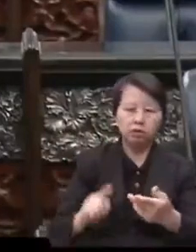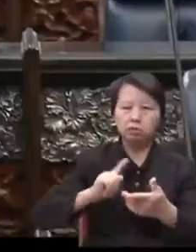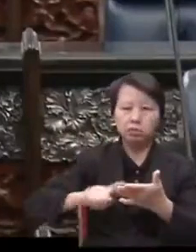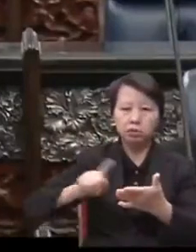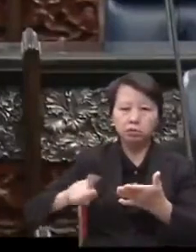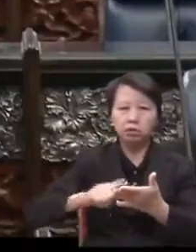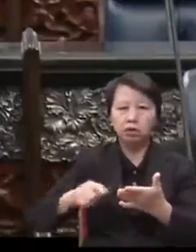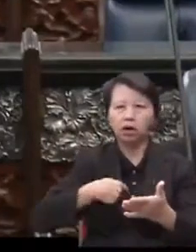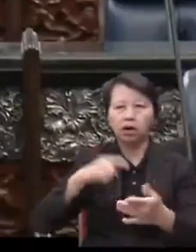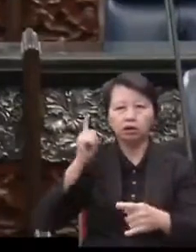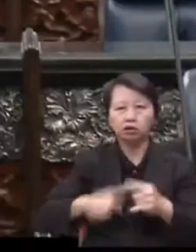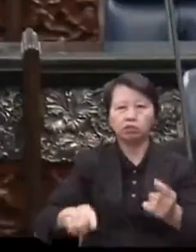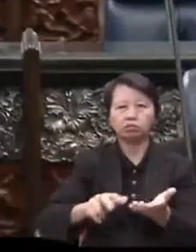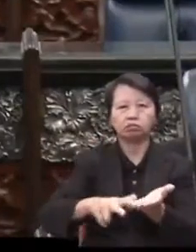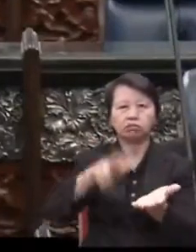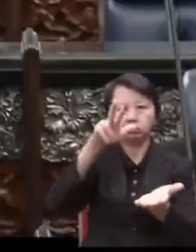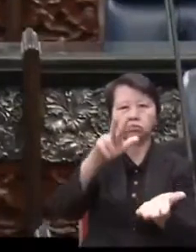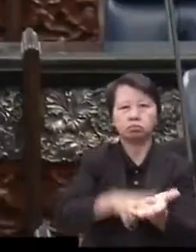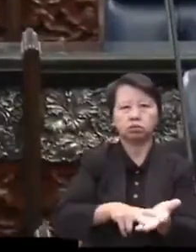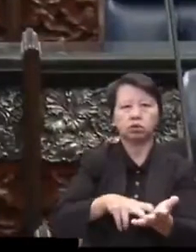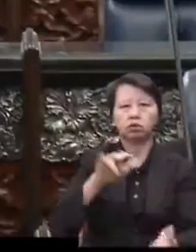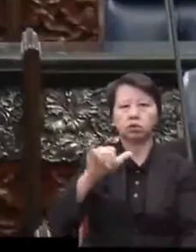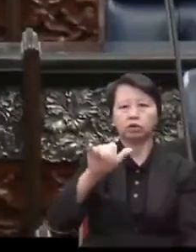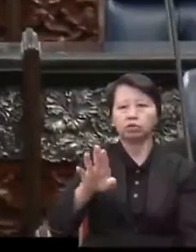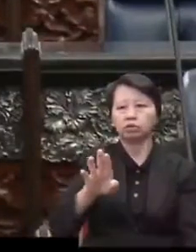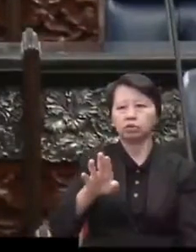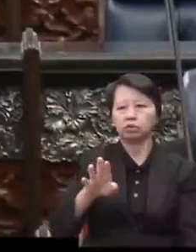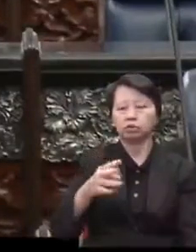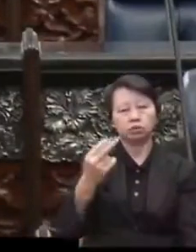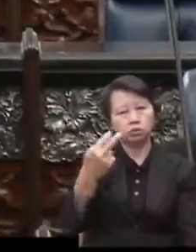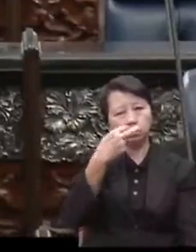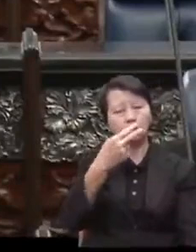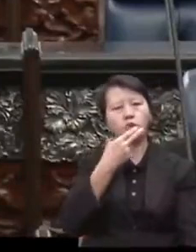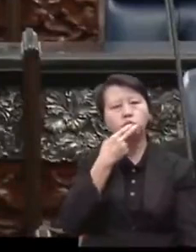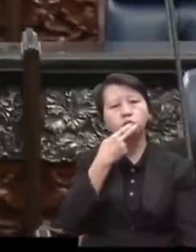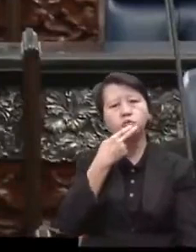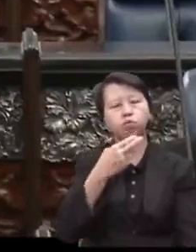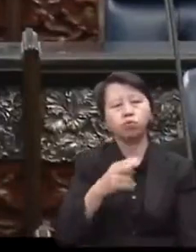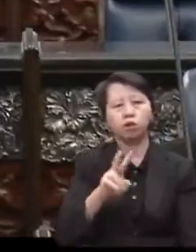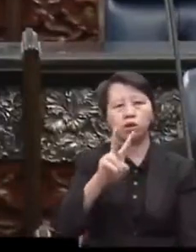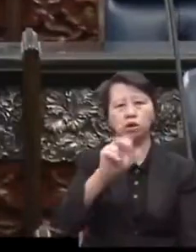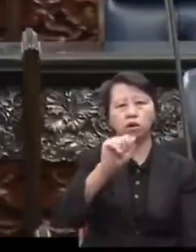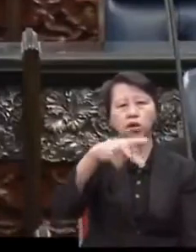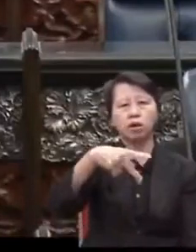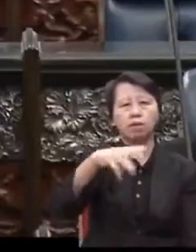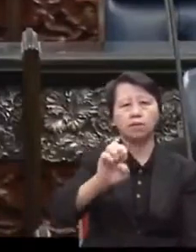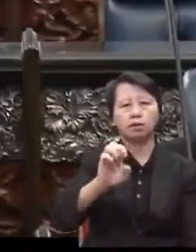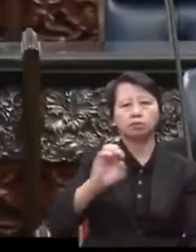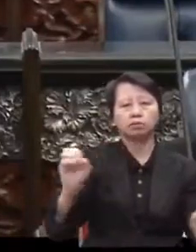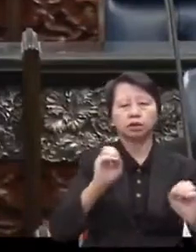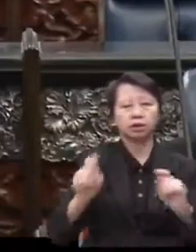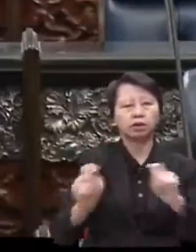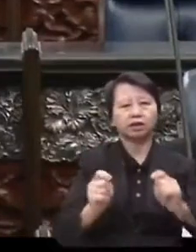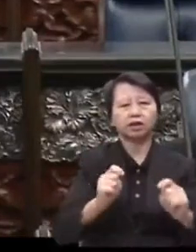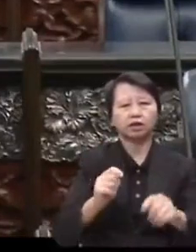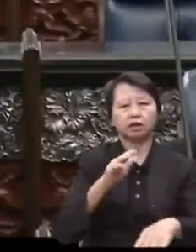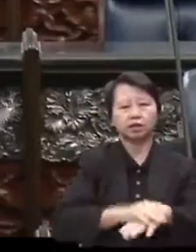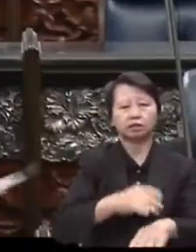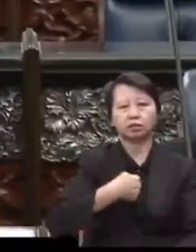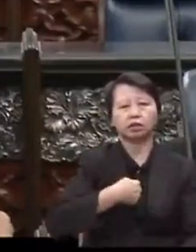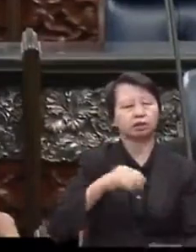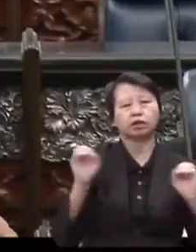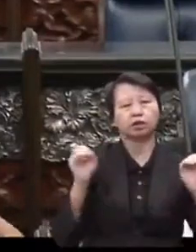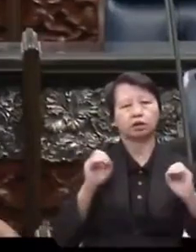penilihan Saya tidak dapat mengesahkan yang berhormat Datuk Seri dilihat menghisap rokok elektronik di dalam dewan oleh itu ada Tindakan yang diambil terhadap kepada